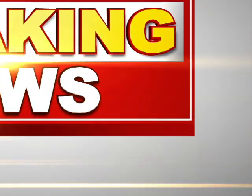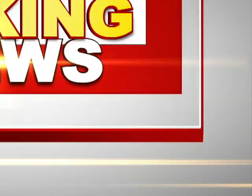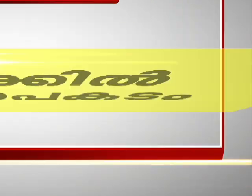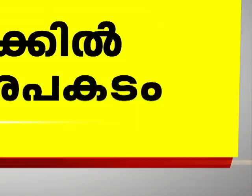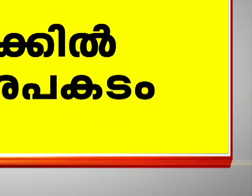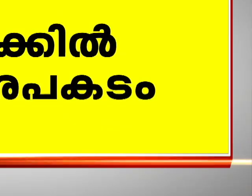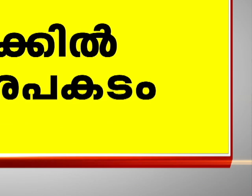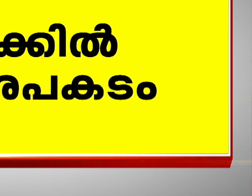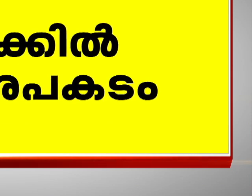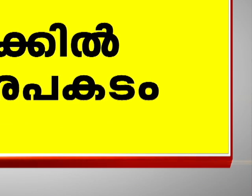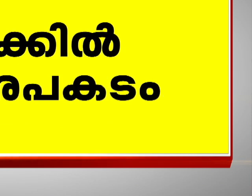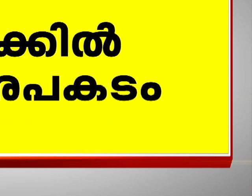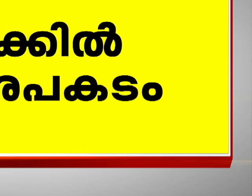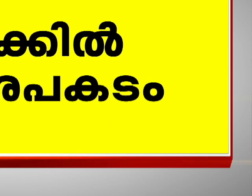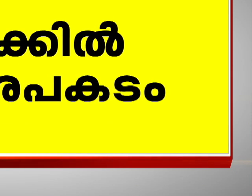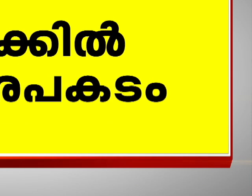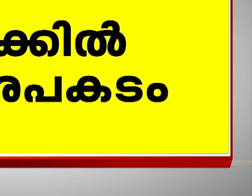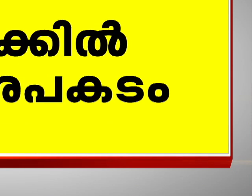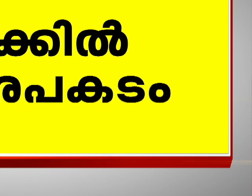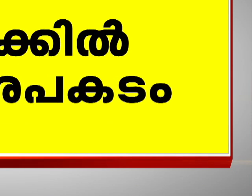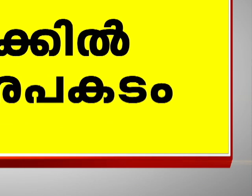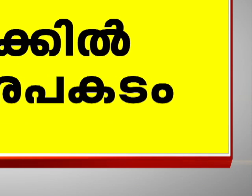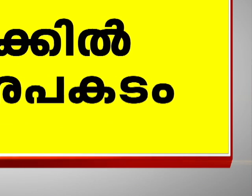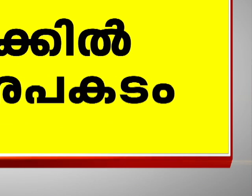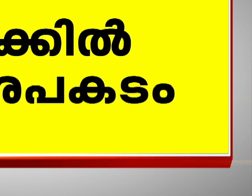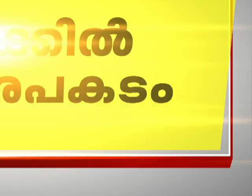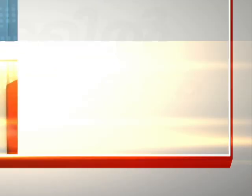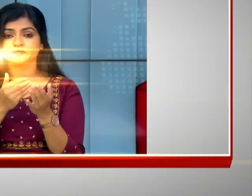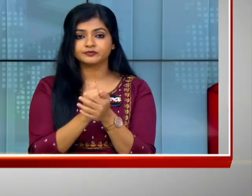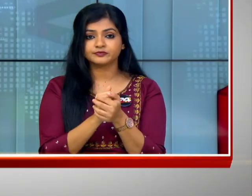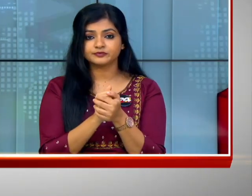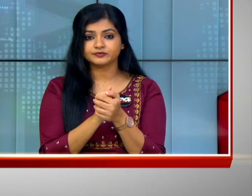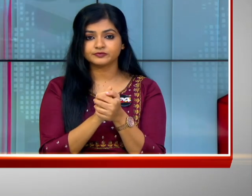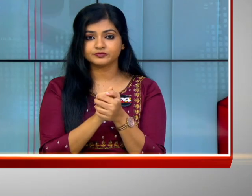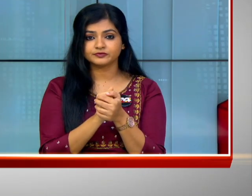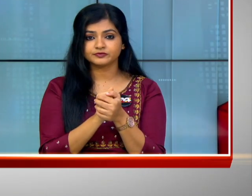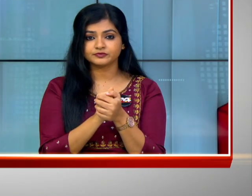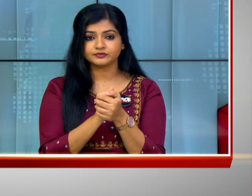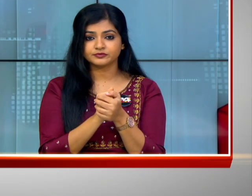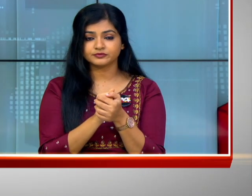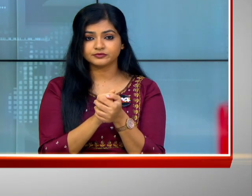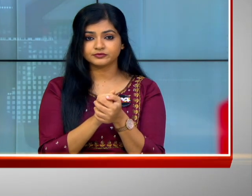ഈ അപകടമുണ്ടാകാൻ കാരണമെന്നാണ് ഇപ്പോൾ നമുക്ക് ലഭ്യമായിരിക്കുന്ന വിവരം. ഉന്മേഷ്.